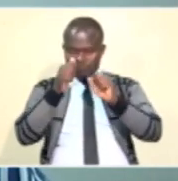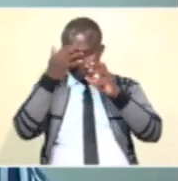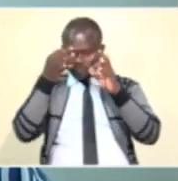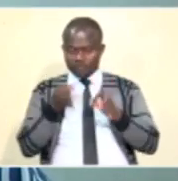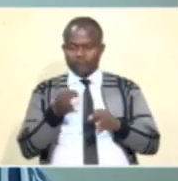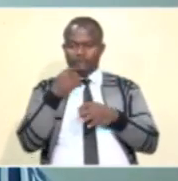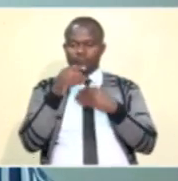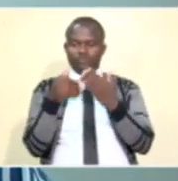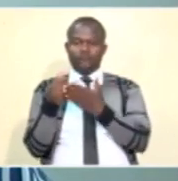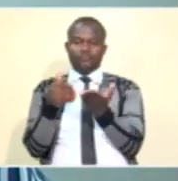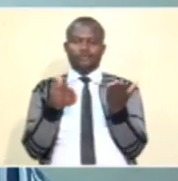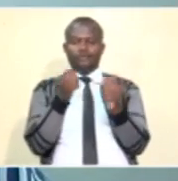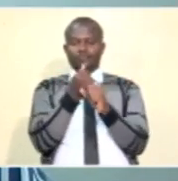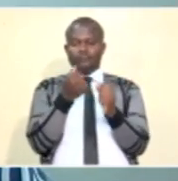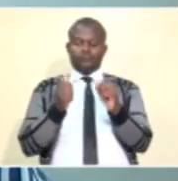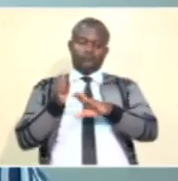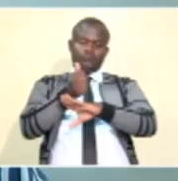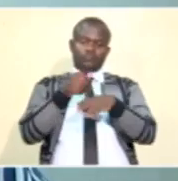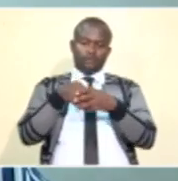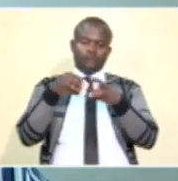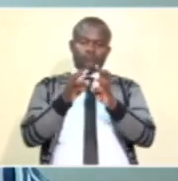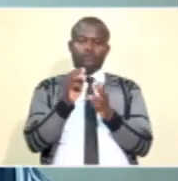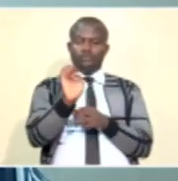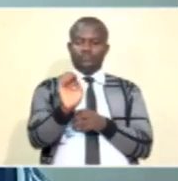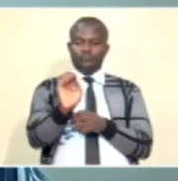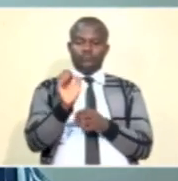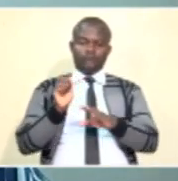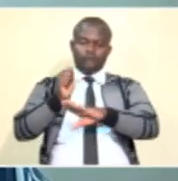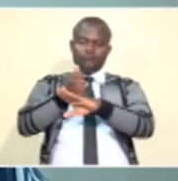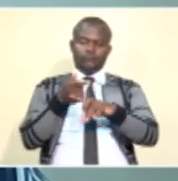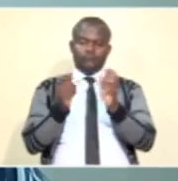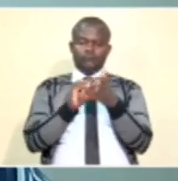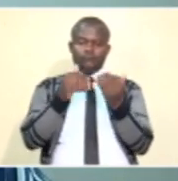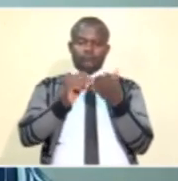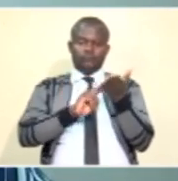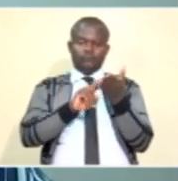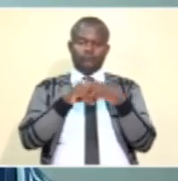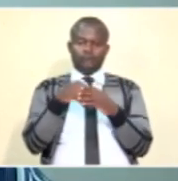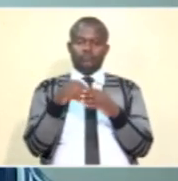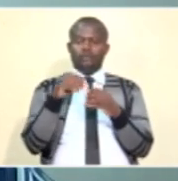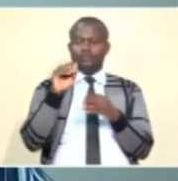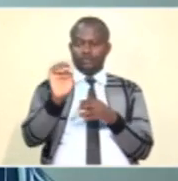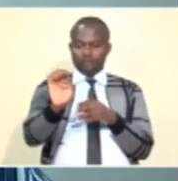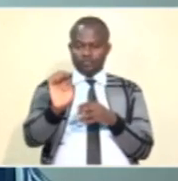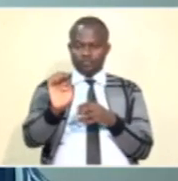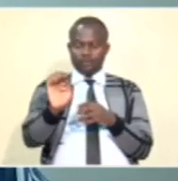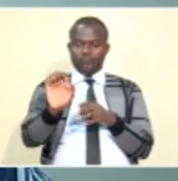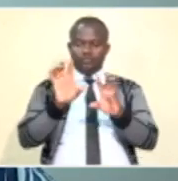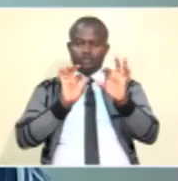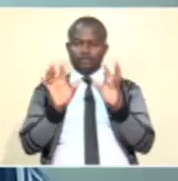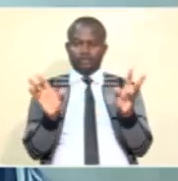zo kuri recruitment mu buryo bwa e-recruitment, ndetse bakaba bakoresha na e-shortlisting na